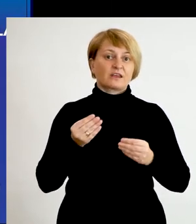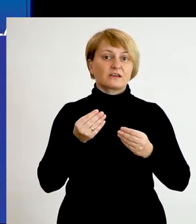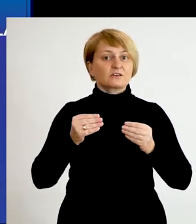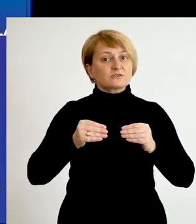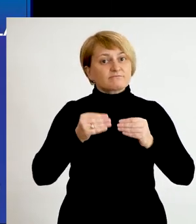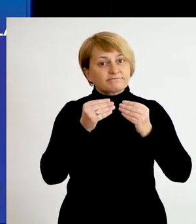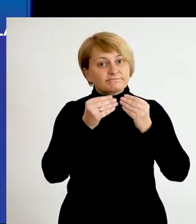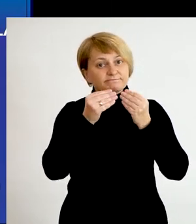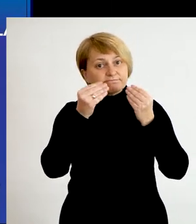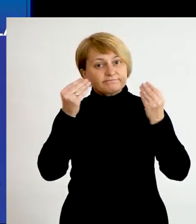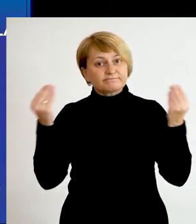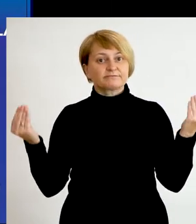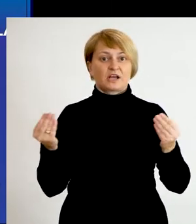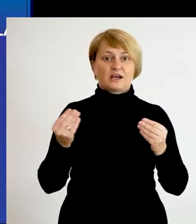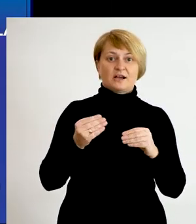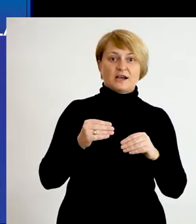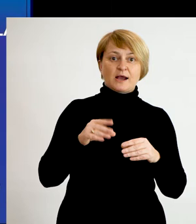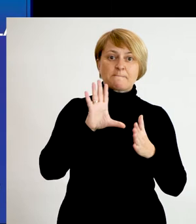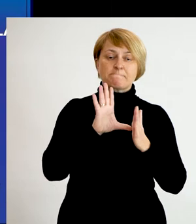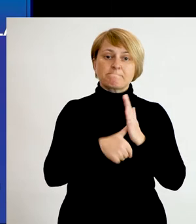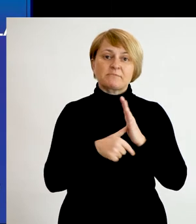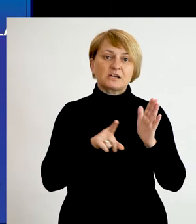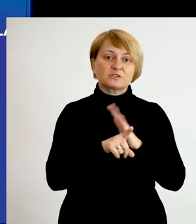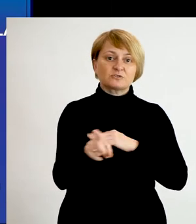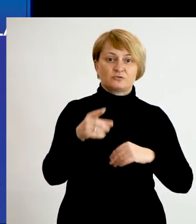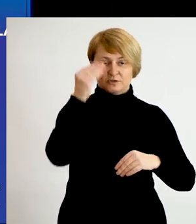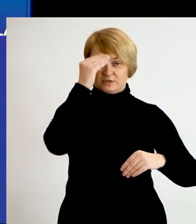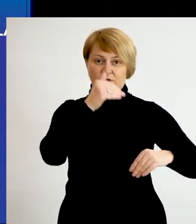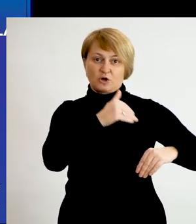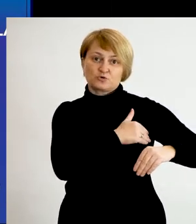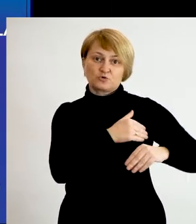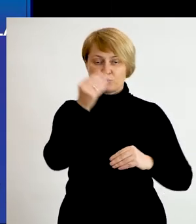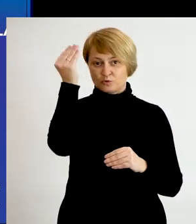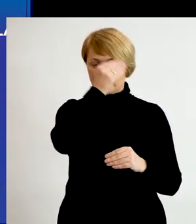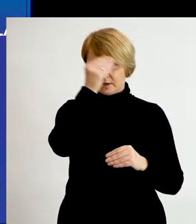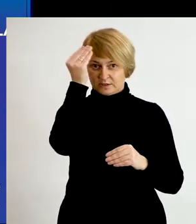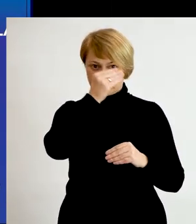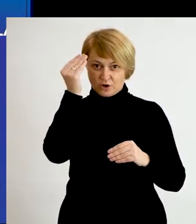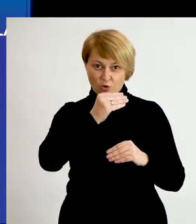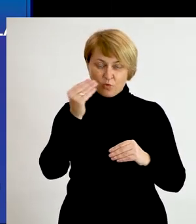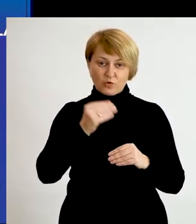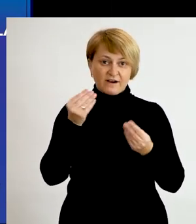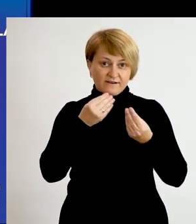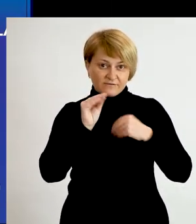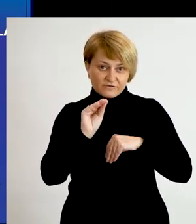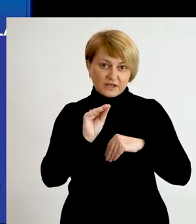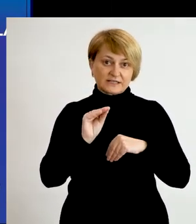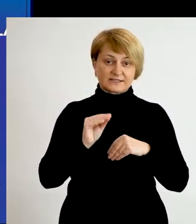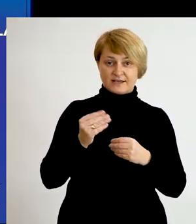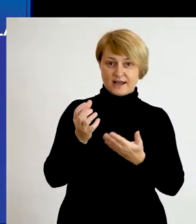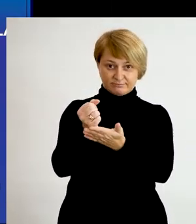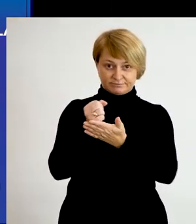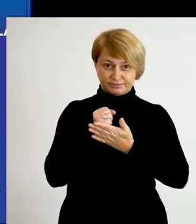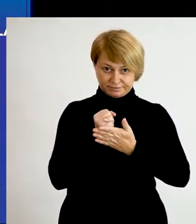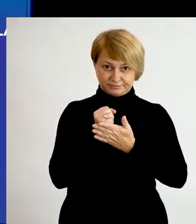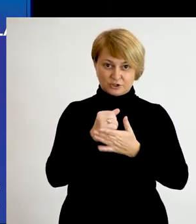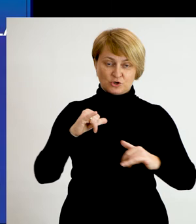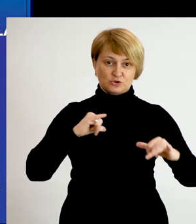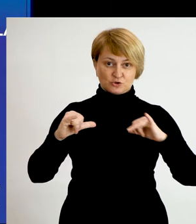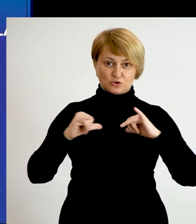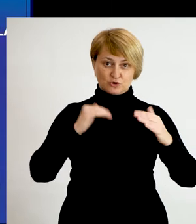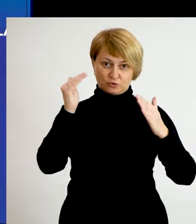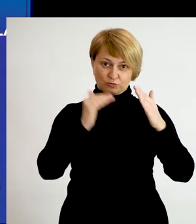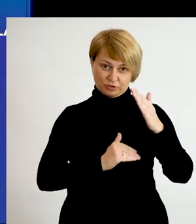rosną udziały czy rosną wydatki miasta na oświatę, również subwencja oświatowa będzie